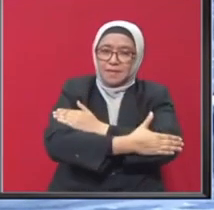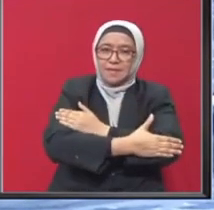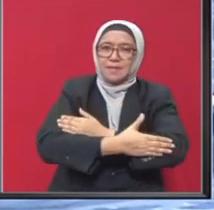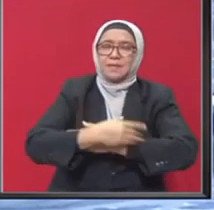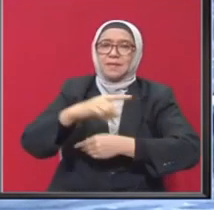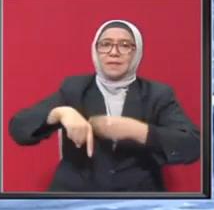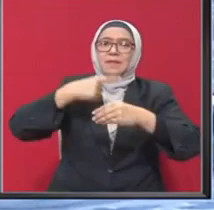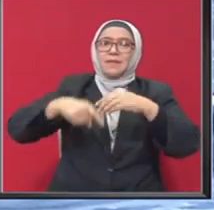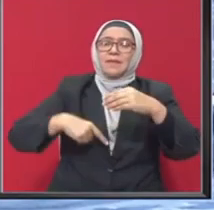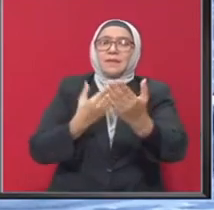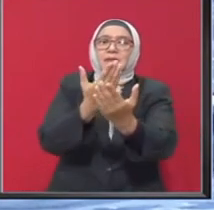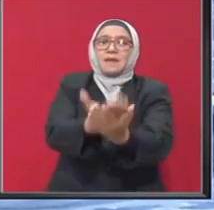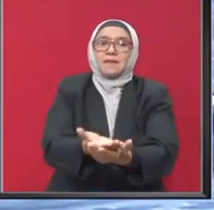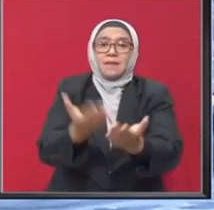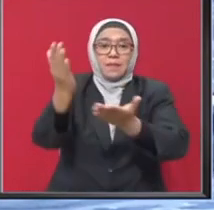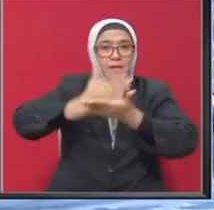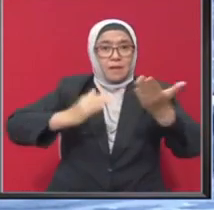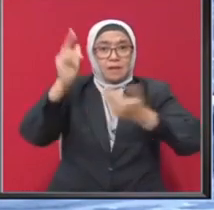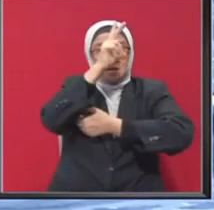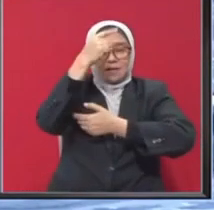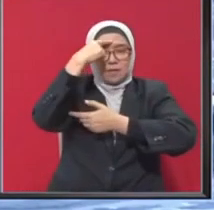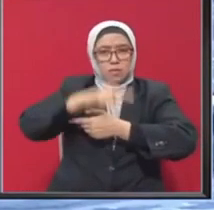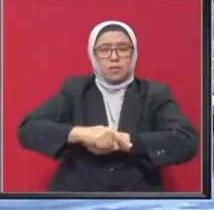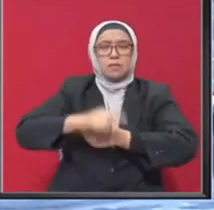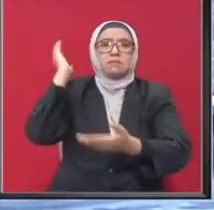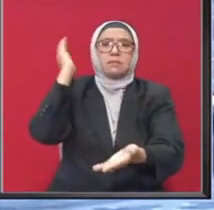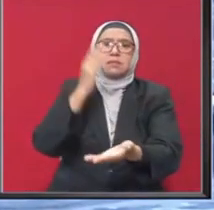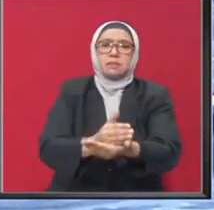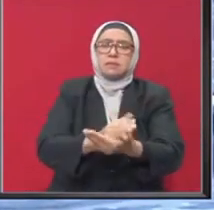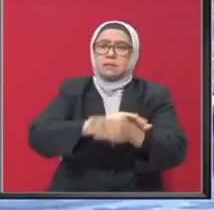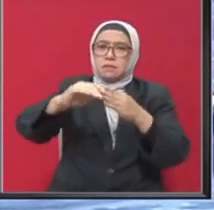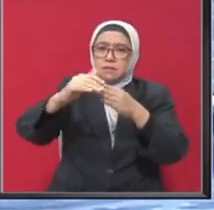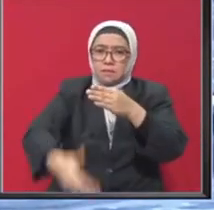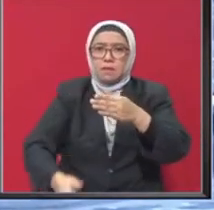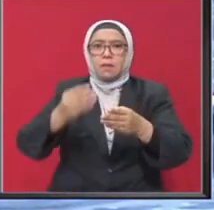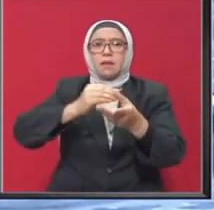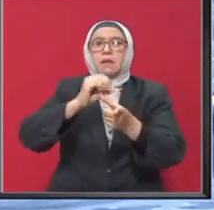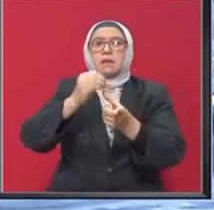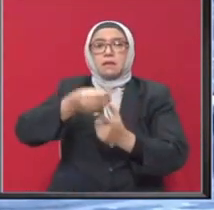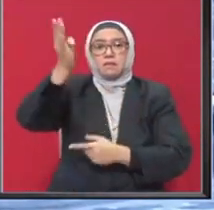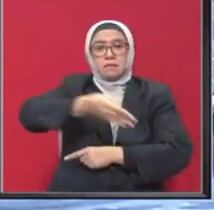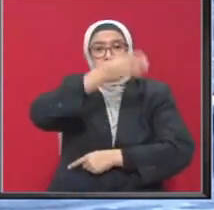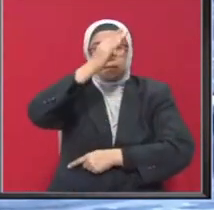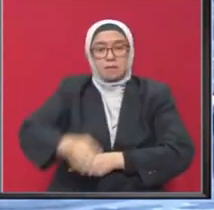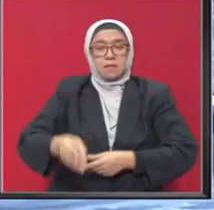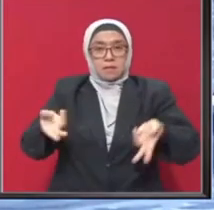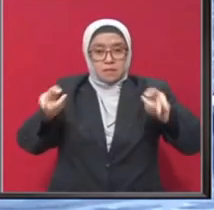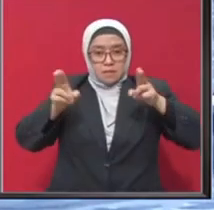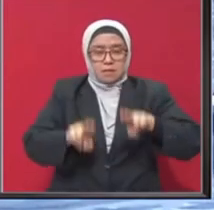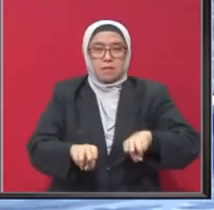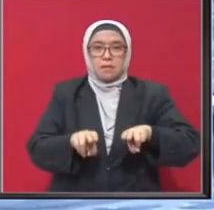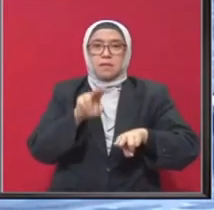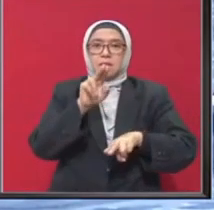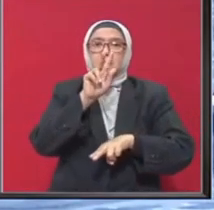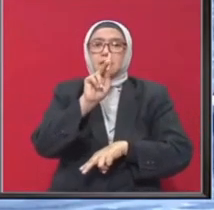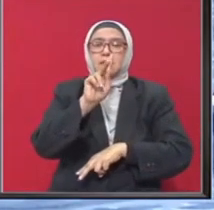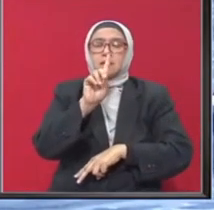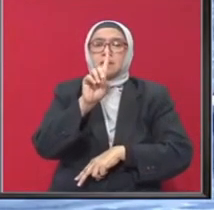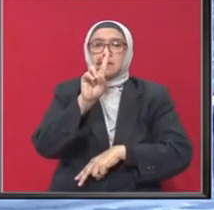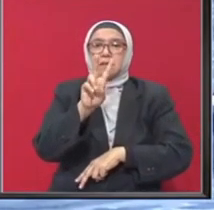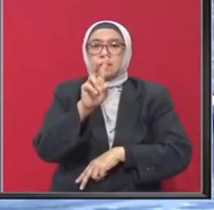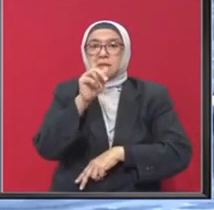pemecatan dengan PH kerajaan untuk menamatkan atau membatalkan kontrak Project cbdt duo ini